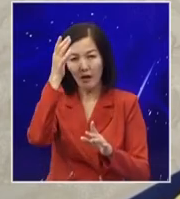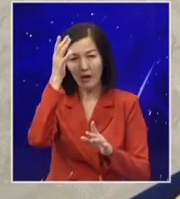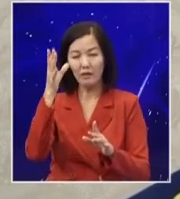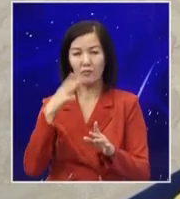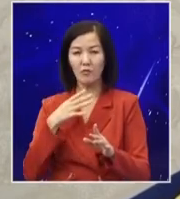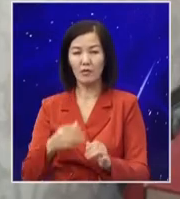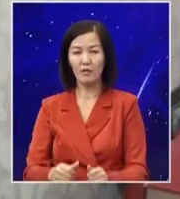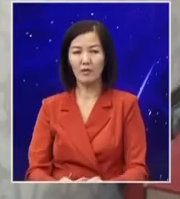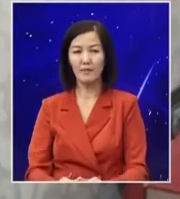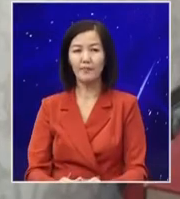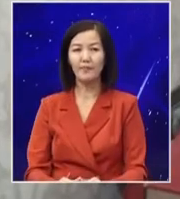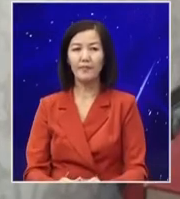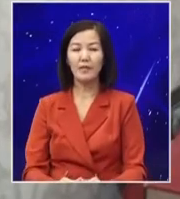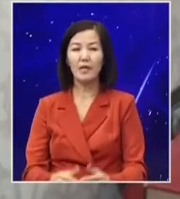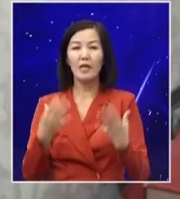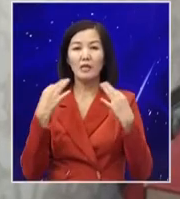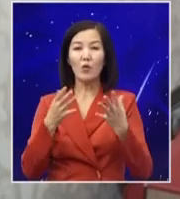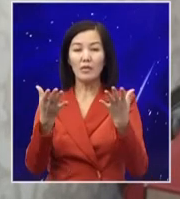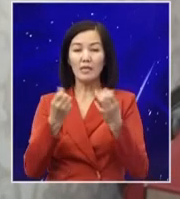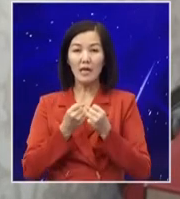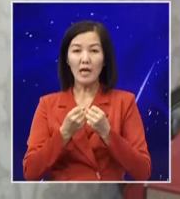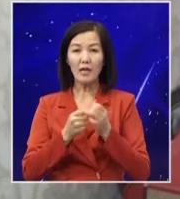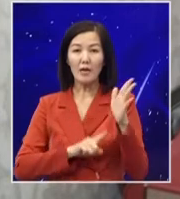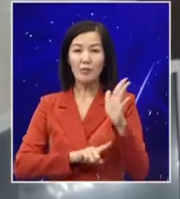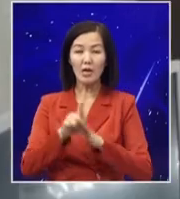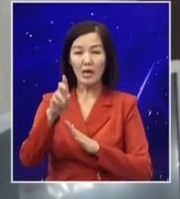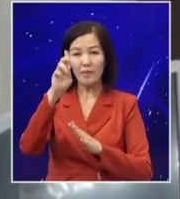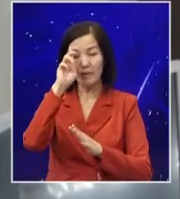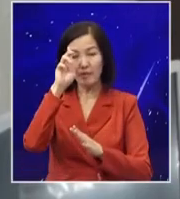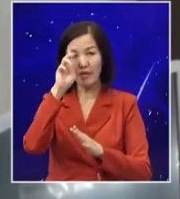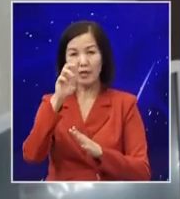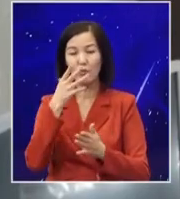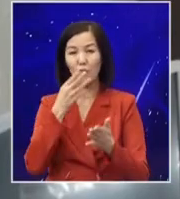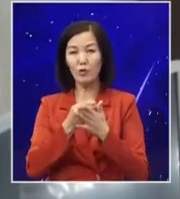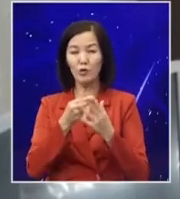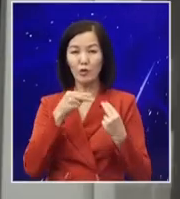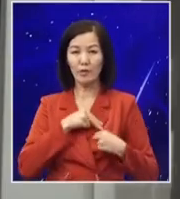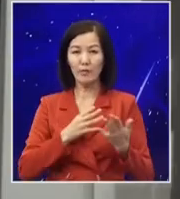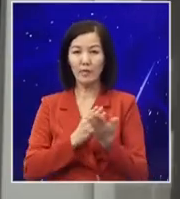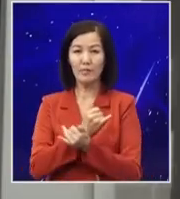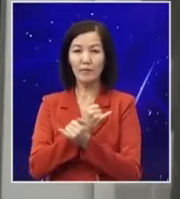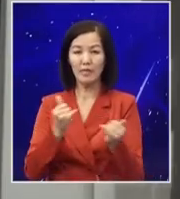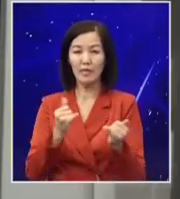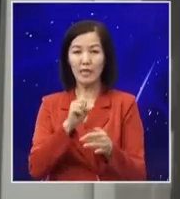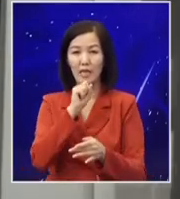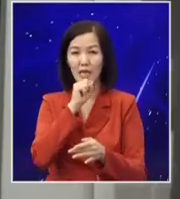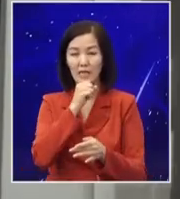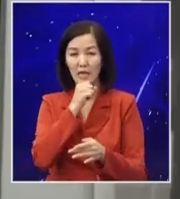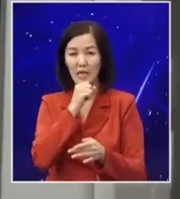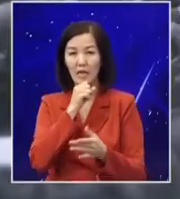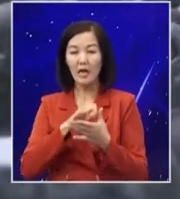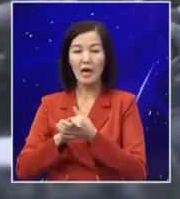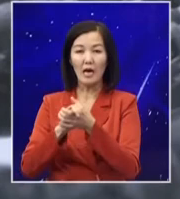деген ғой. Жаңа ғана тәуелсіздік алып, тай басқан жас отанға саналық ғұмырында сапалық қызмет еткен Абыз Ақсақал ел